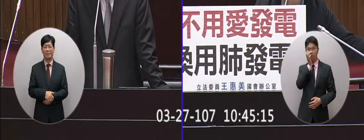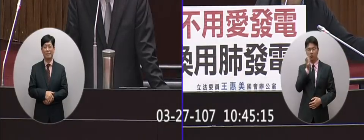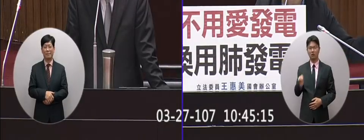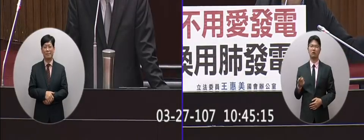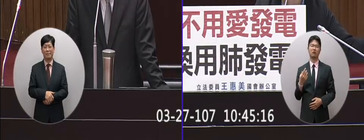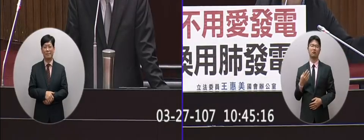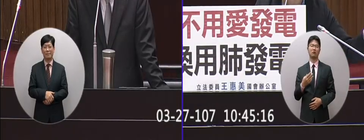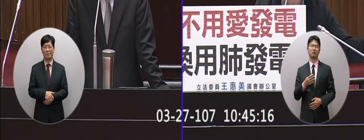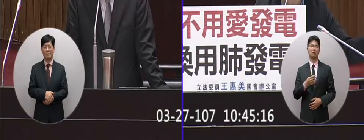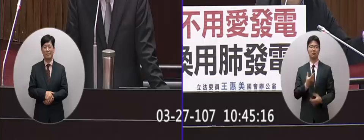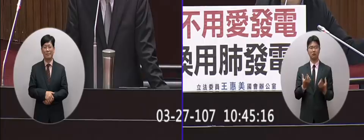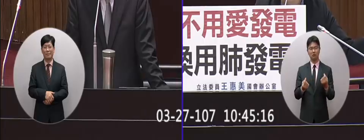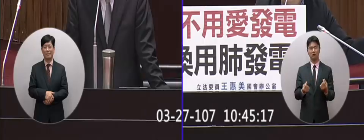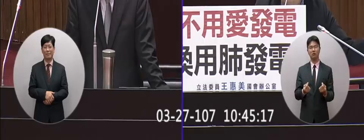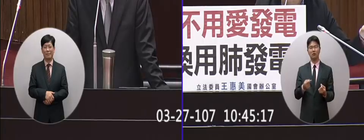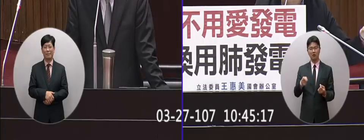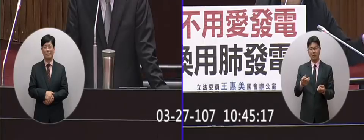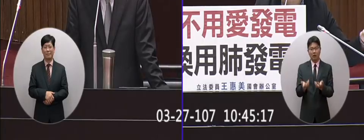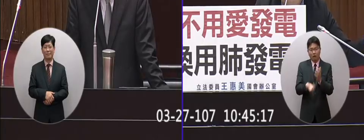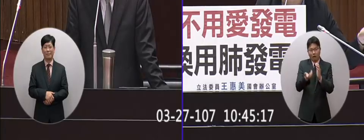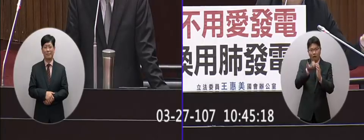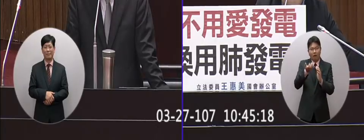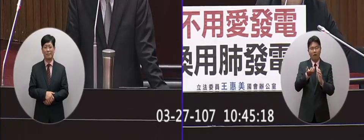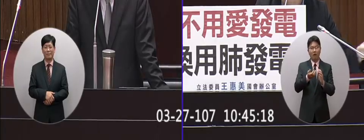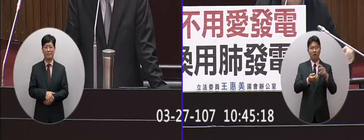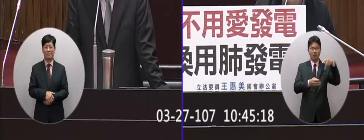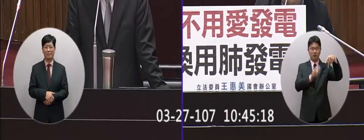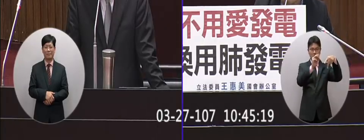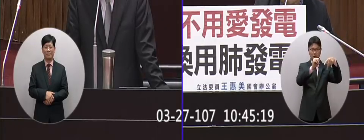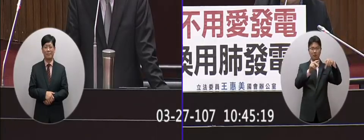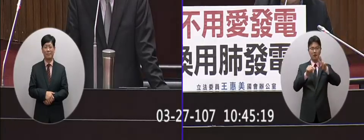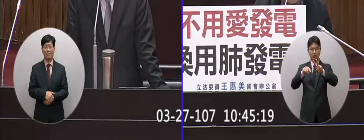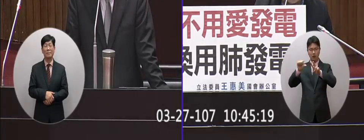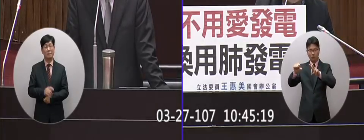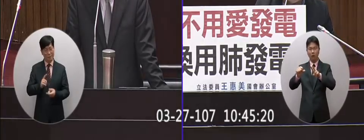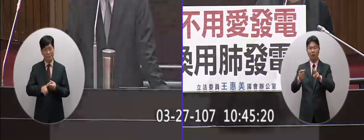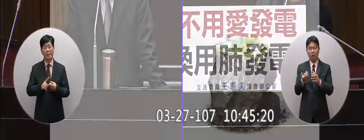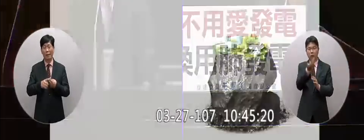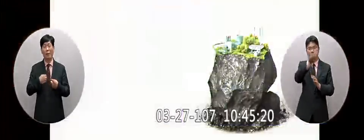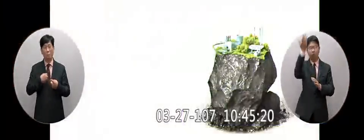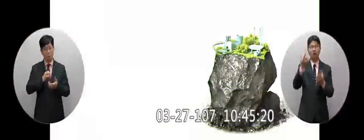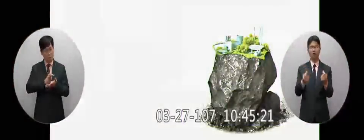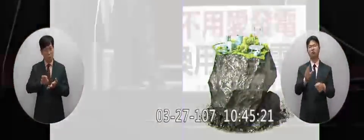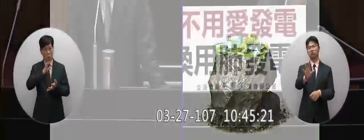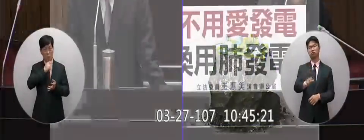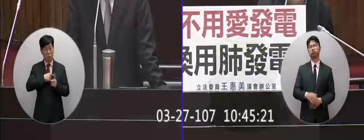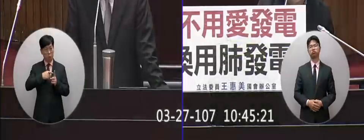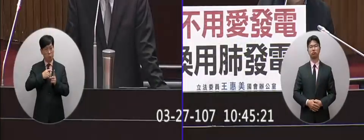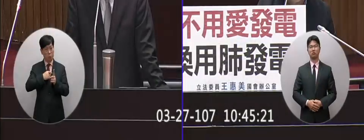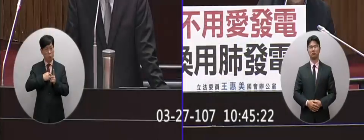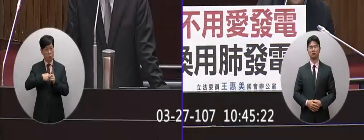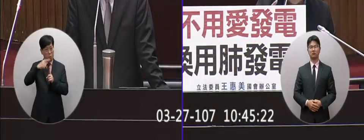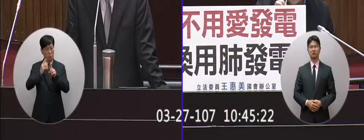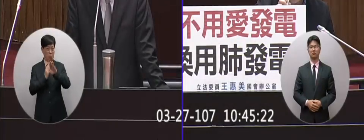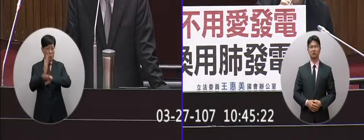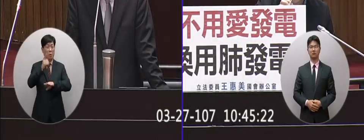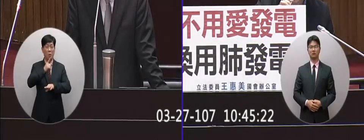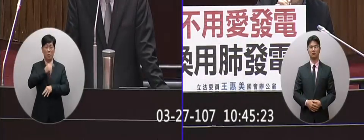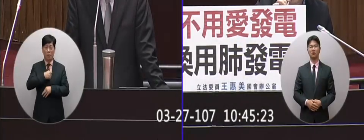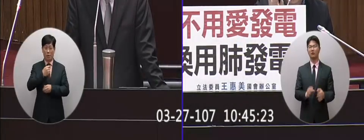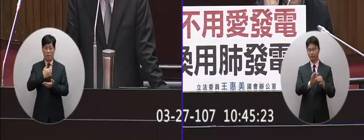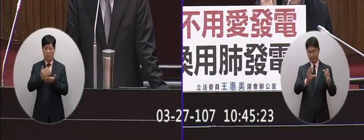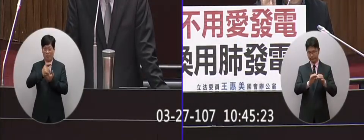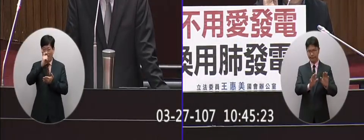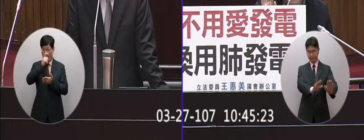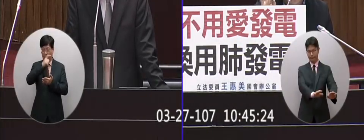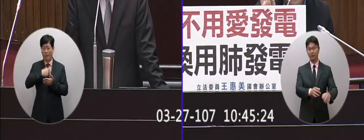烧出来还是有所谓的 PM2.5。 对，那、所以我们用超超临界跟除污设备来降低它的排